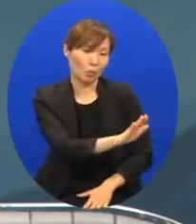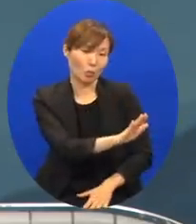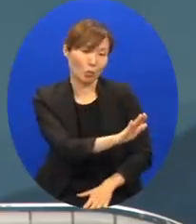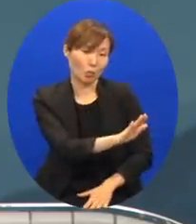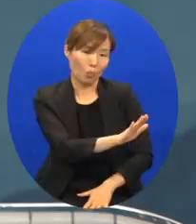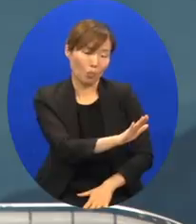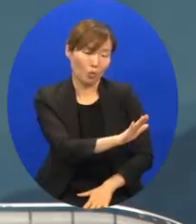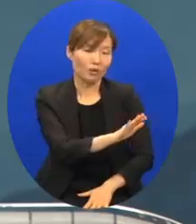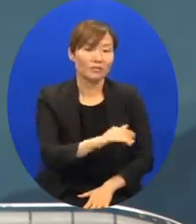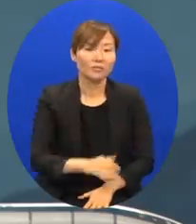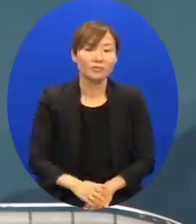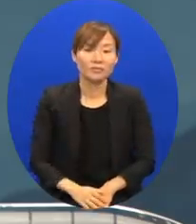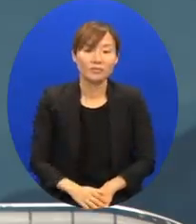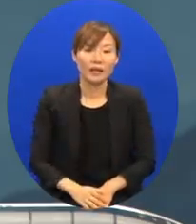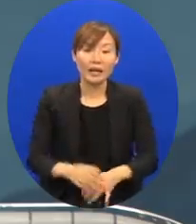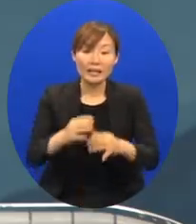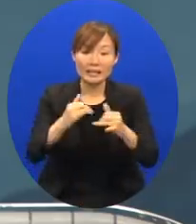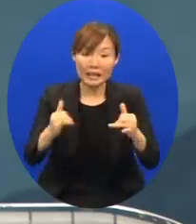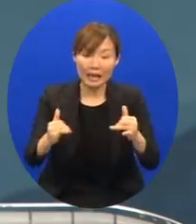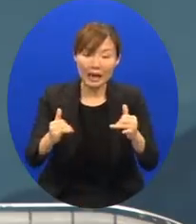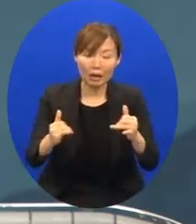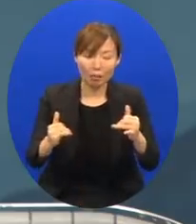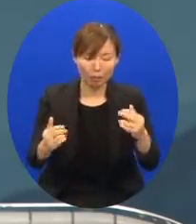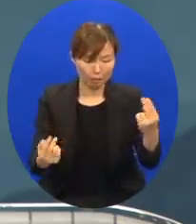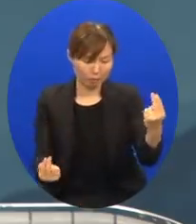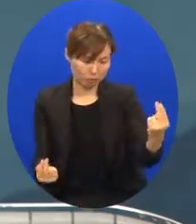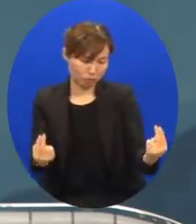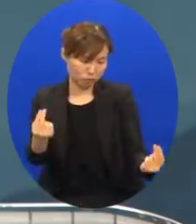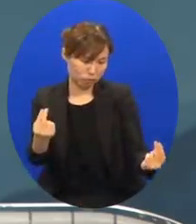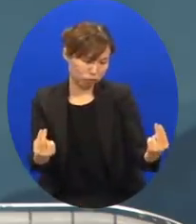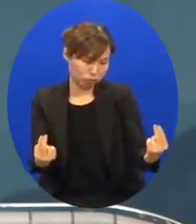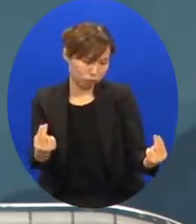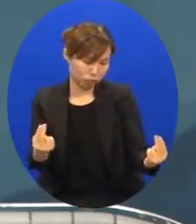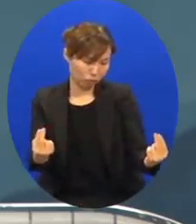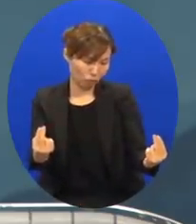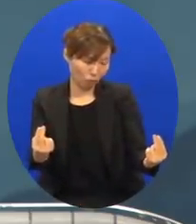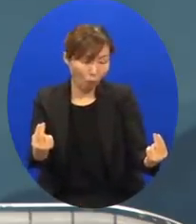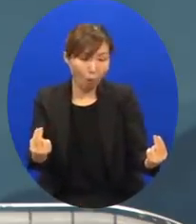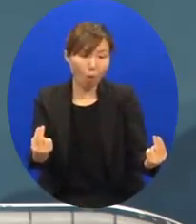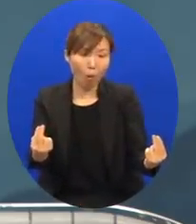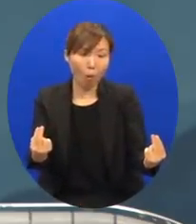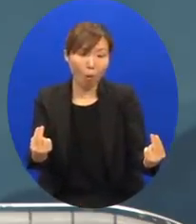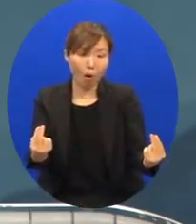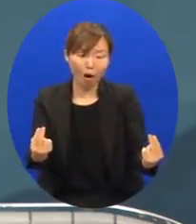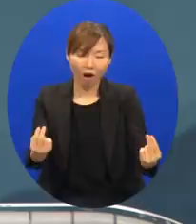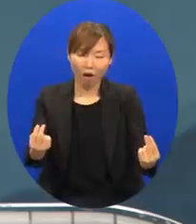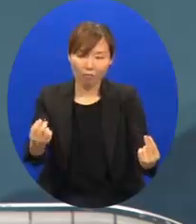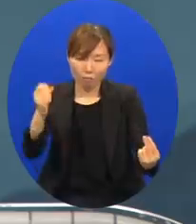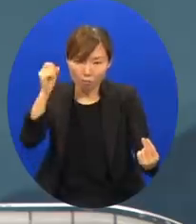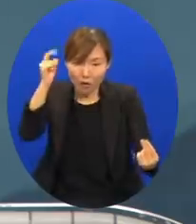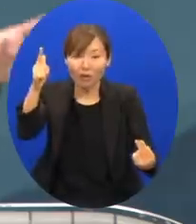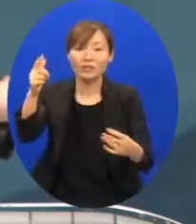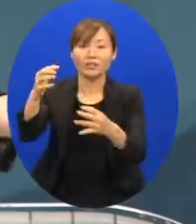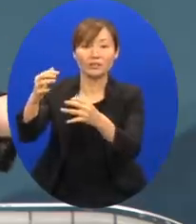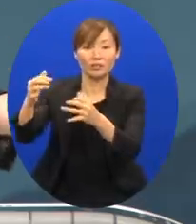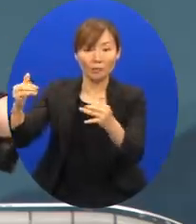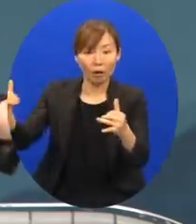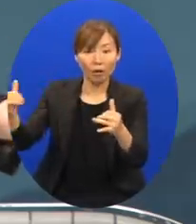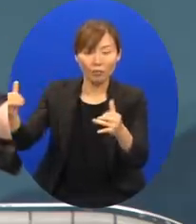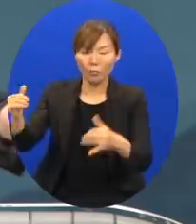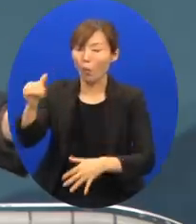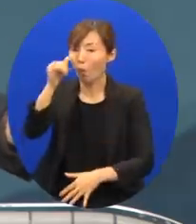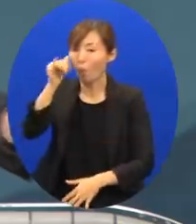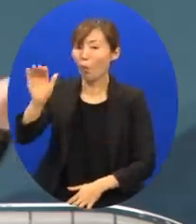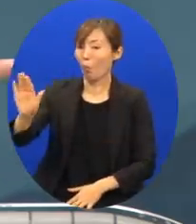주변에 사람보다도 더 진화된 존재도 수도 없이 많이 있어야 합니다 그래야 말이 맞는